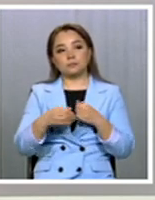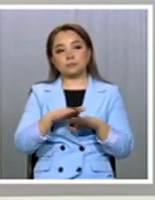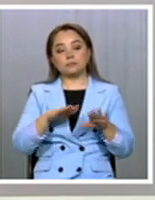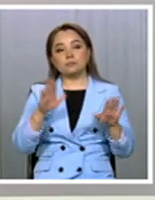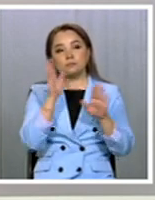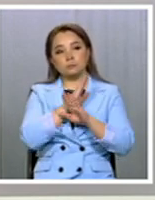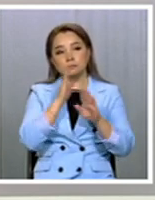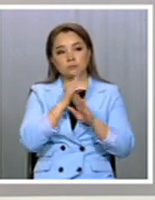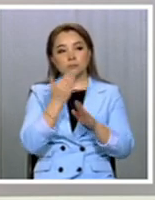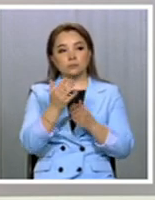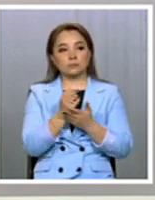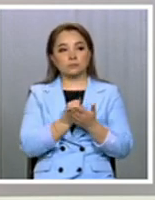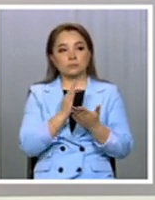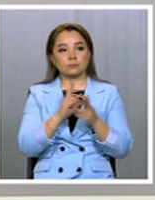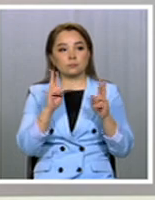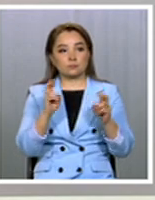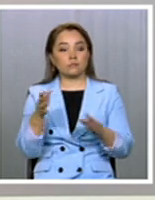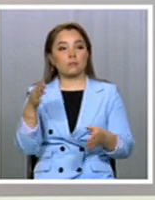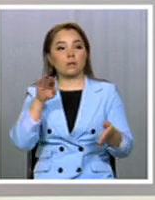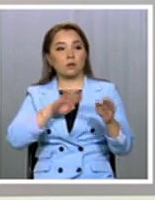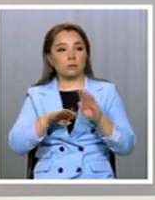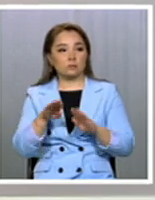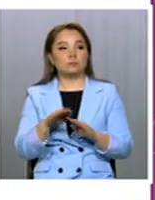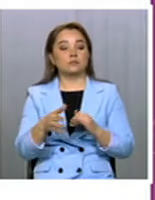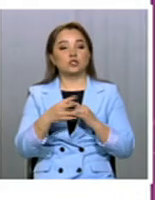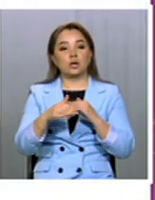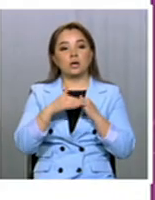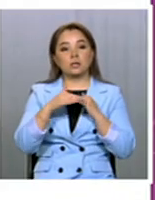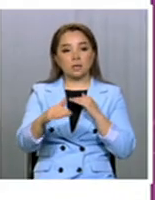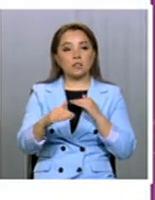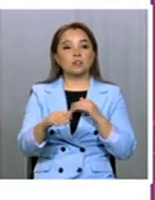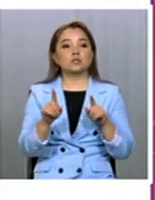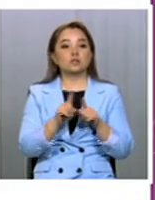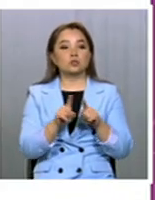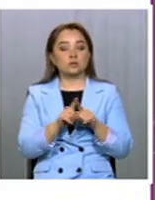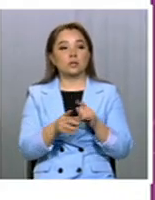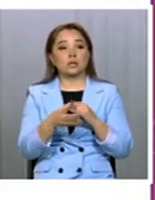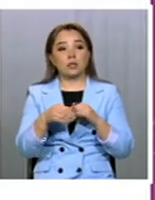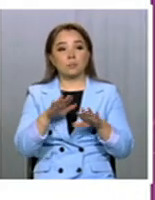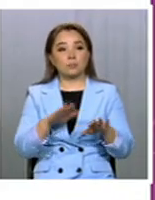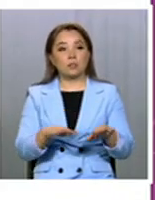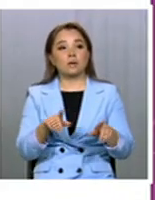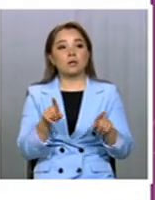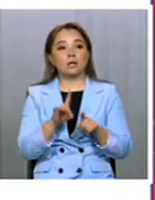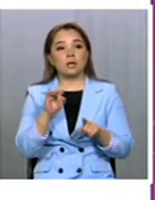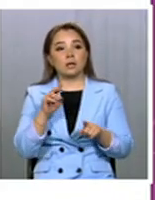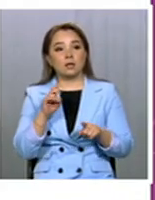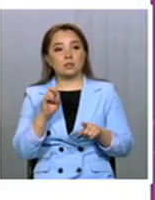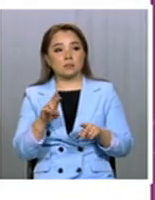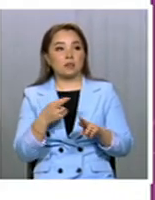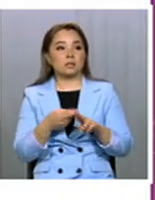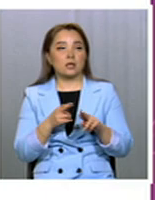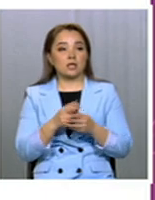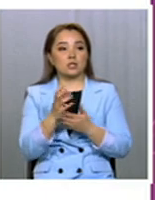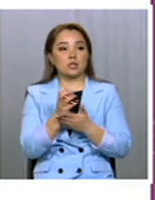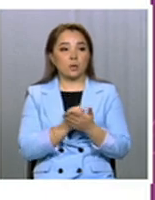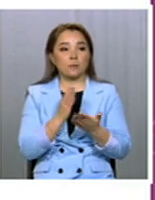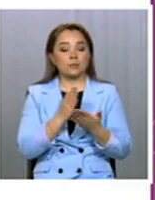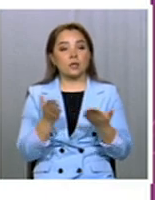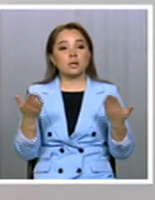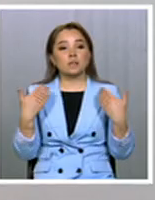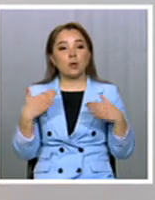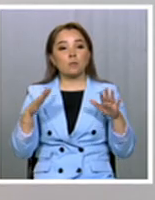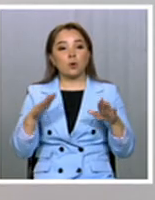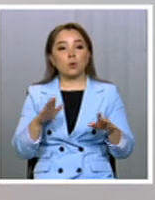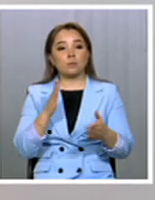жатады. Яғни, тау, жазық, шабындық жерлер, рекреациялық ресурстар, яғни демалатын орындар